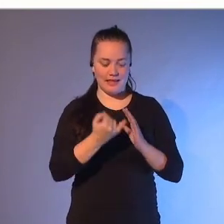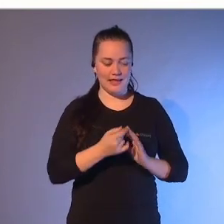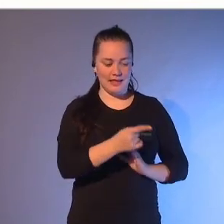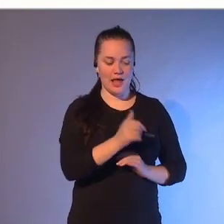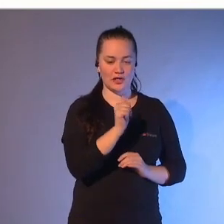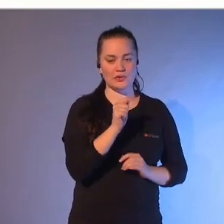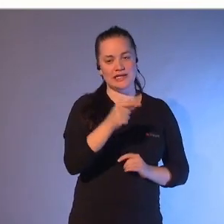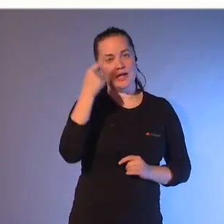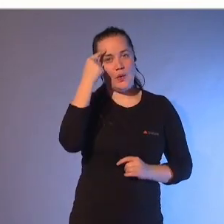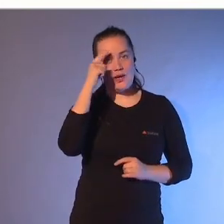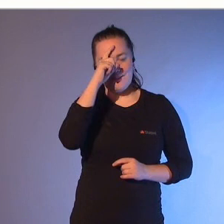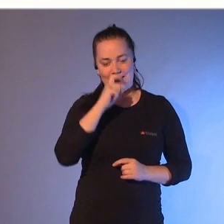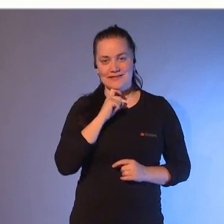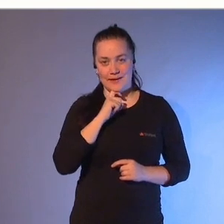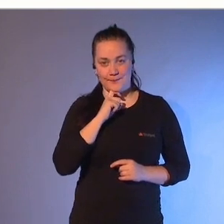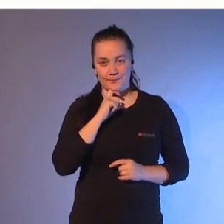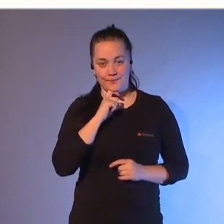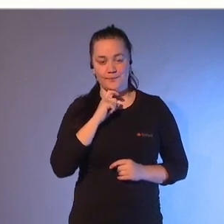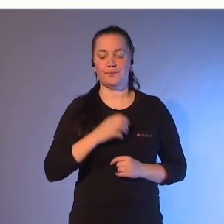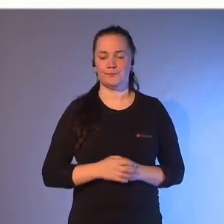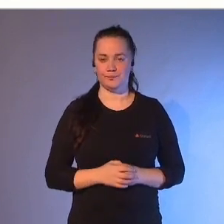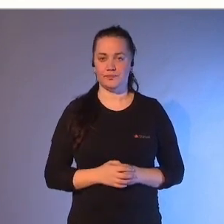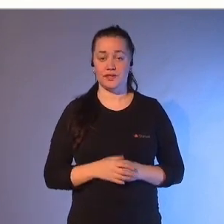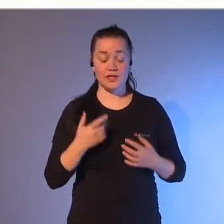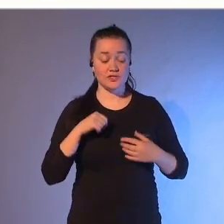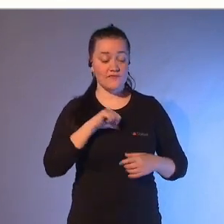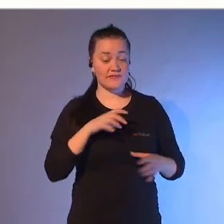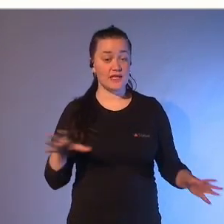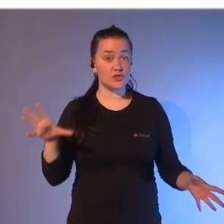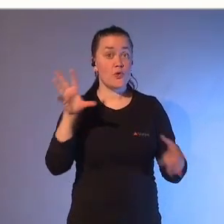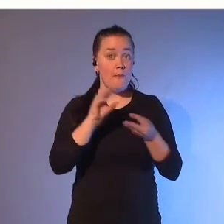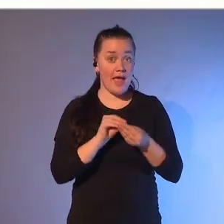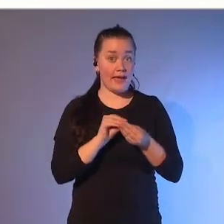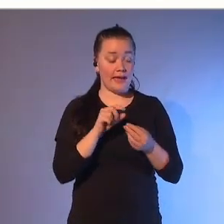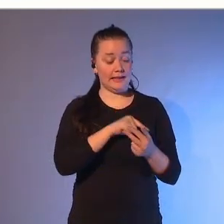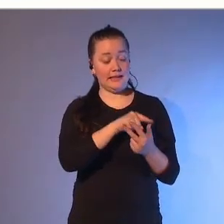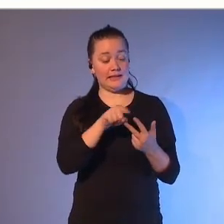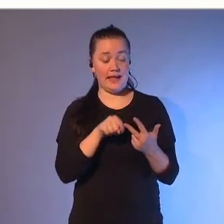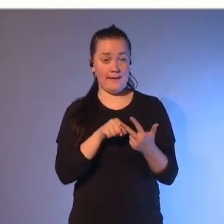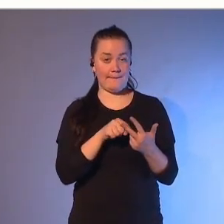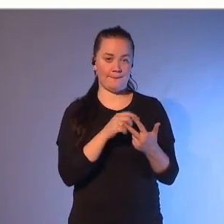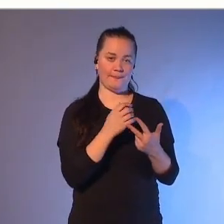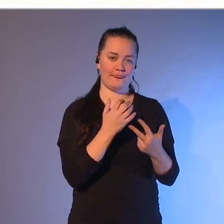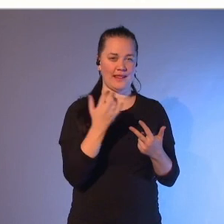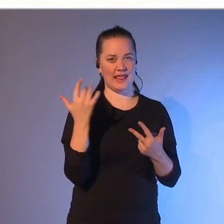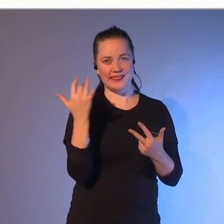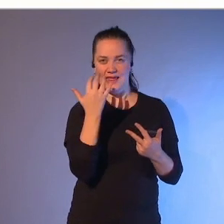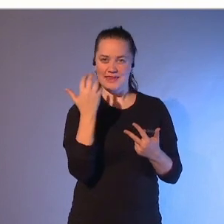kloke menneske. Hvis vi da summerer opp de tre digitale